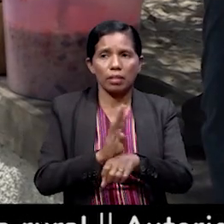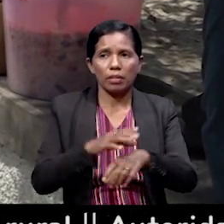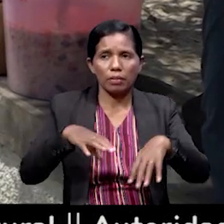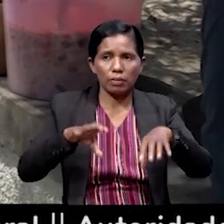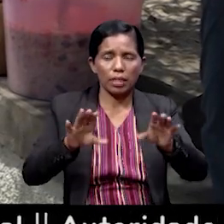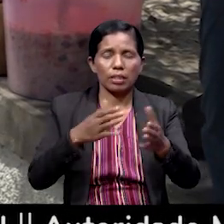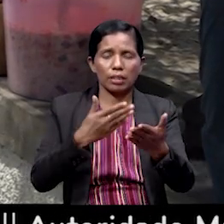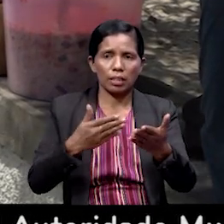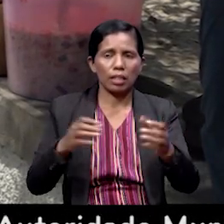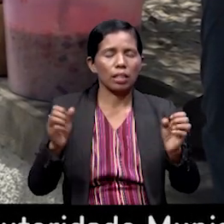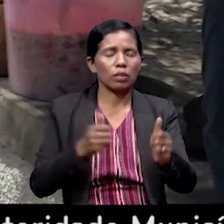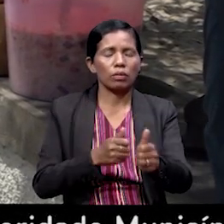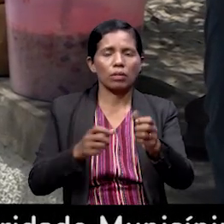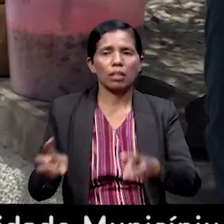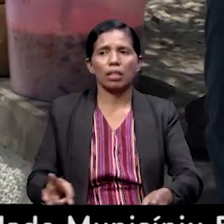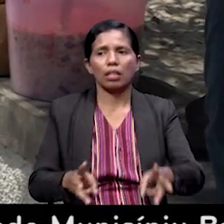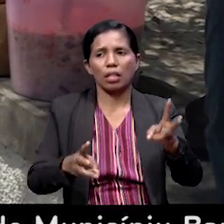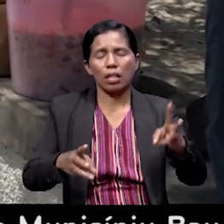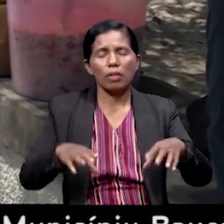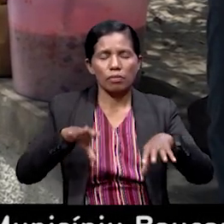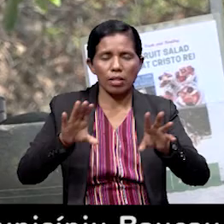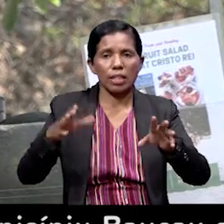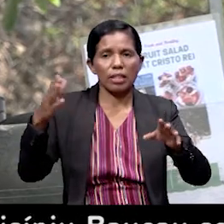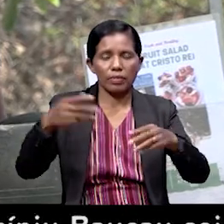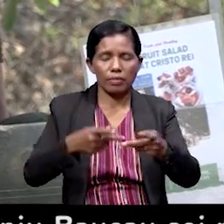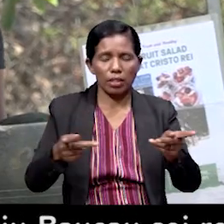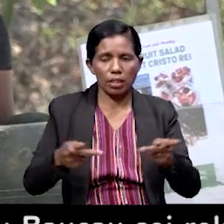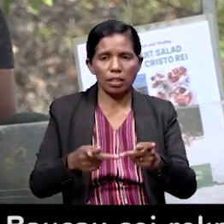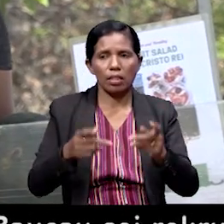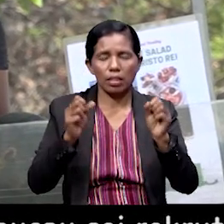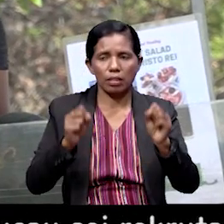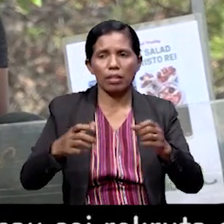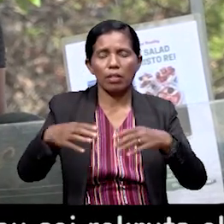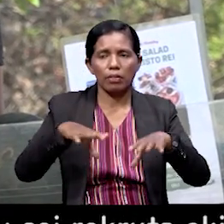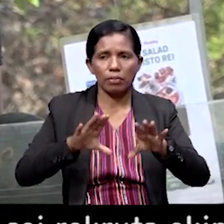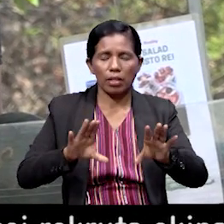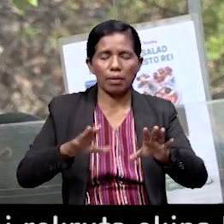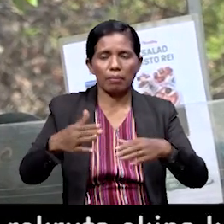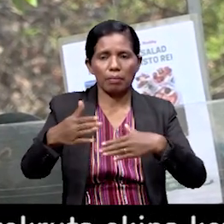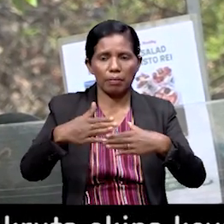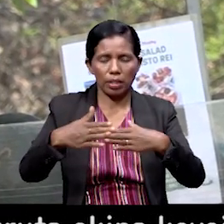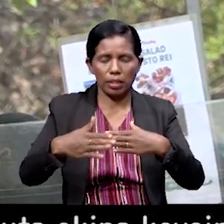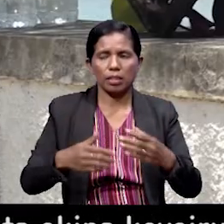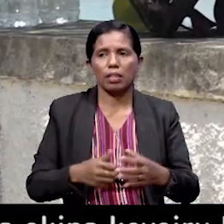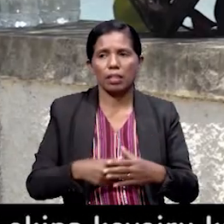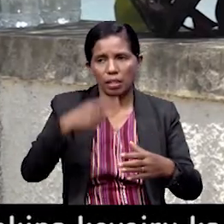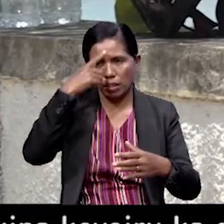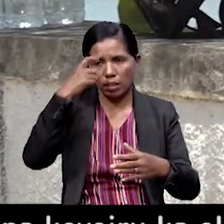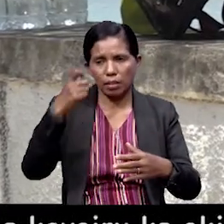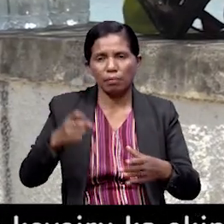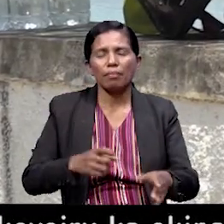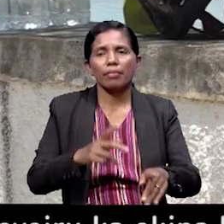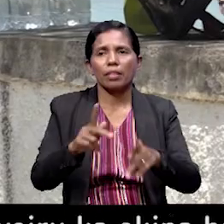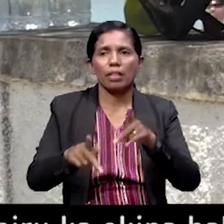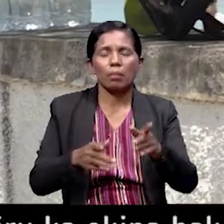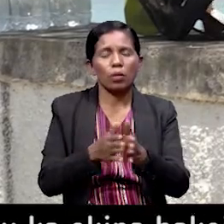sesan latur dalan tambah faan iha trotoar leten no balung faan basic fasilidade publika tambah ne negosiante